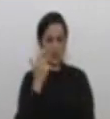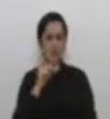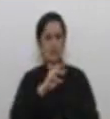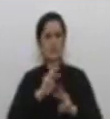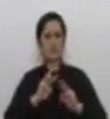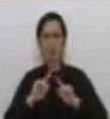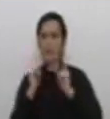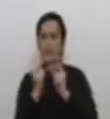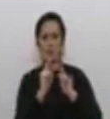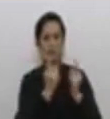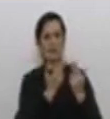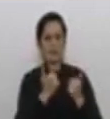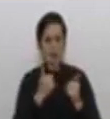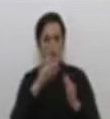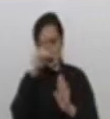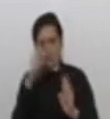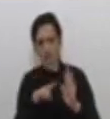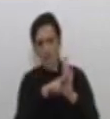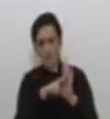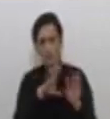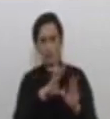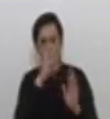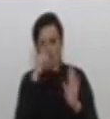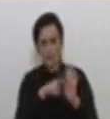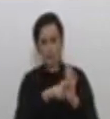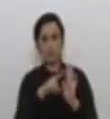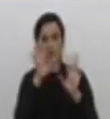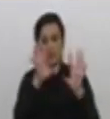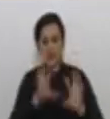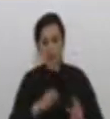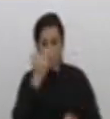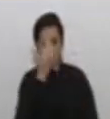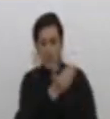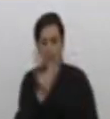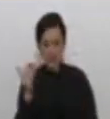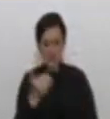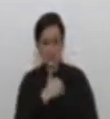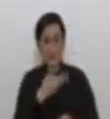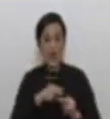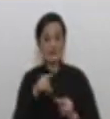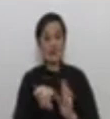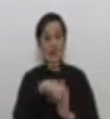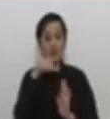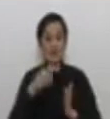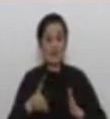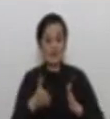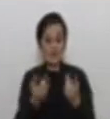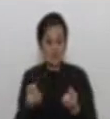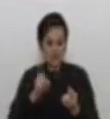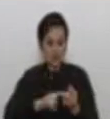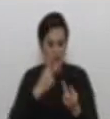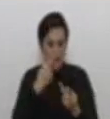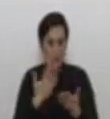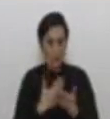ყველას მოუწევს დაემორჩილოს კანონს და ხალხის ნებას, რაც სწორედ არჩევნების გზით არის გამოხატული. ქართულმა